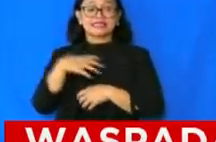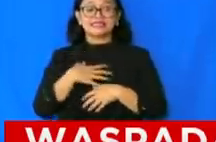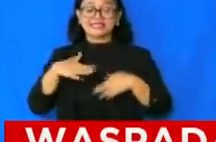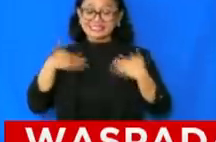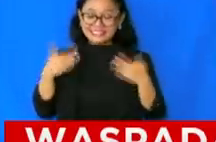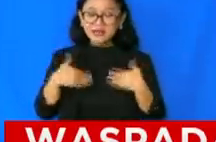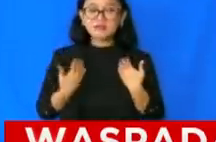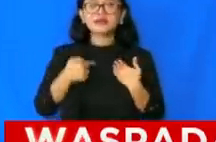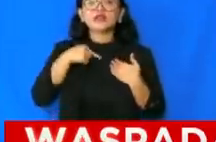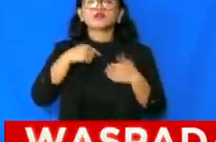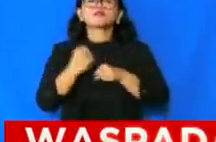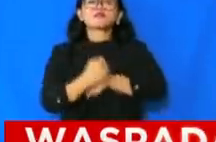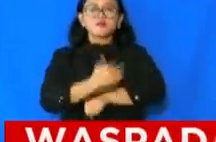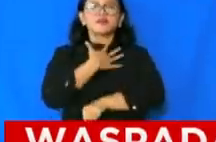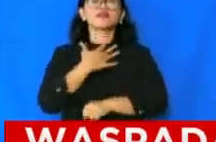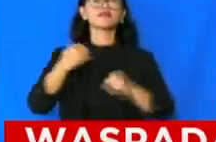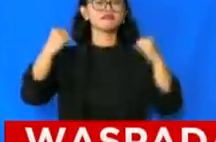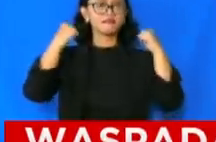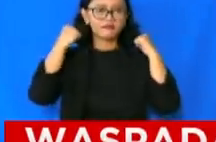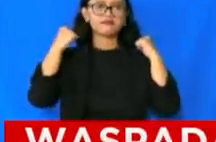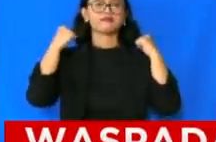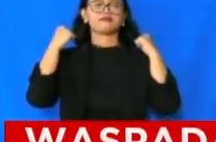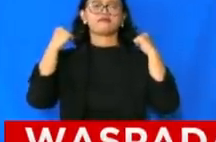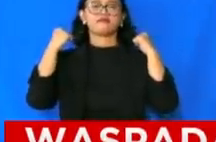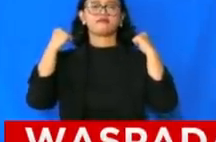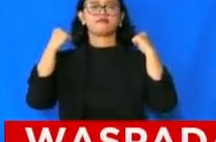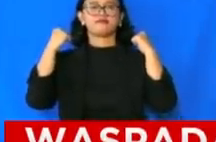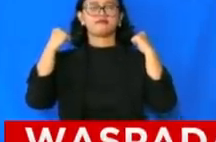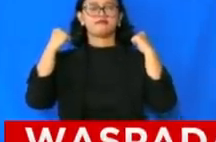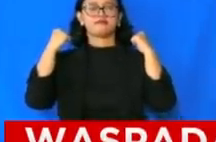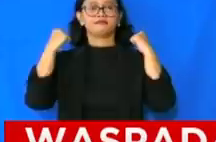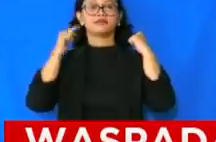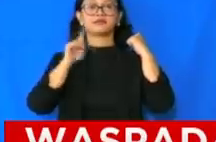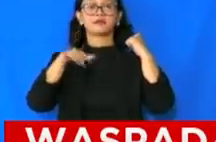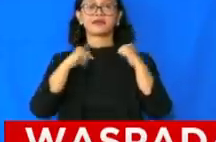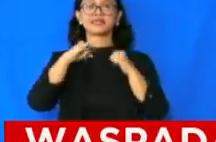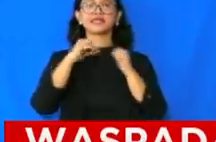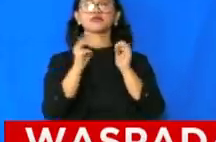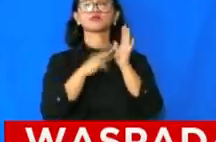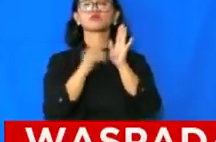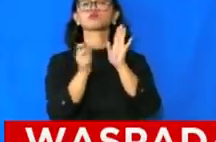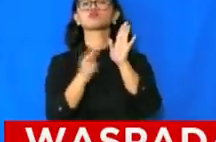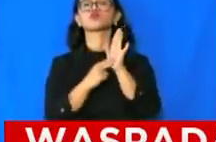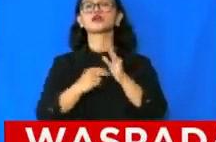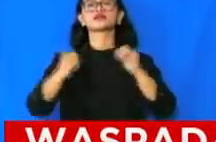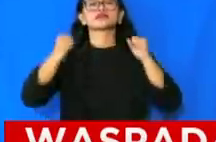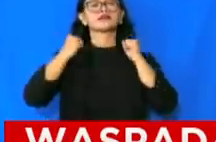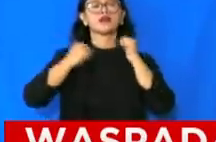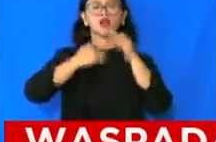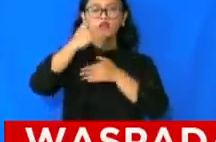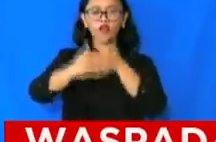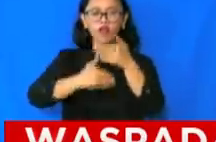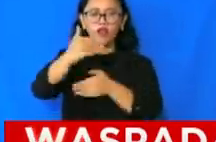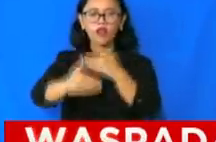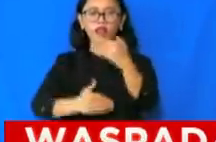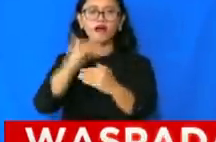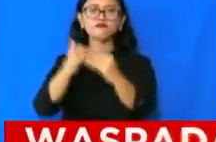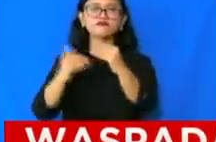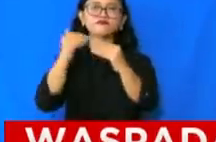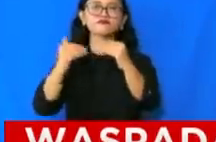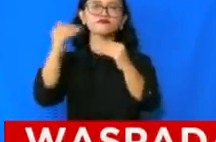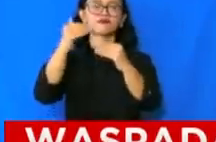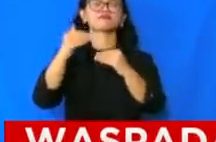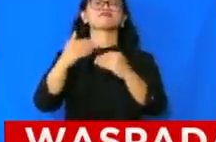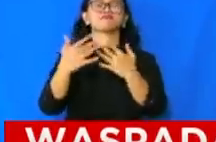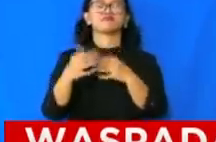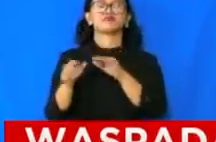mempengaruhi perbaikan pada status imunitas seseorang secara Hai artinya kalau orang itu